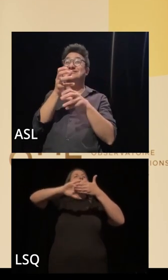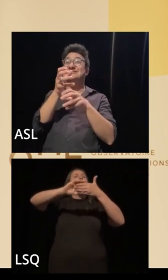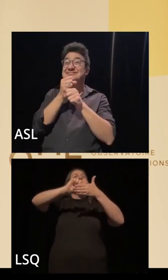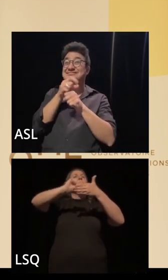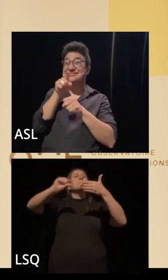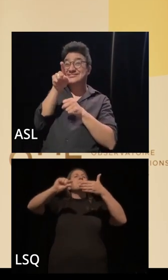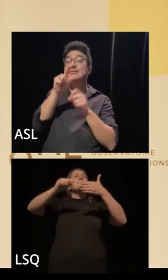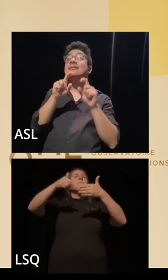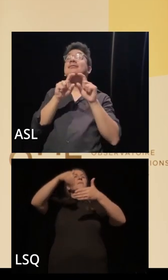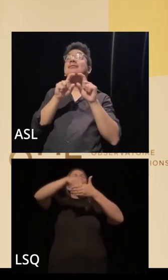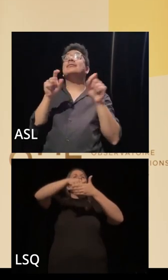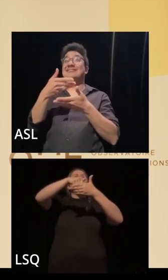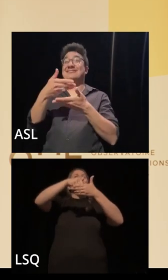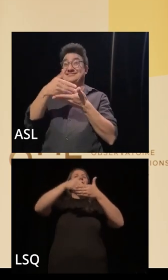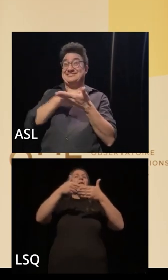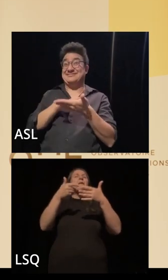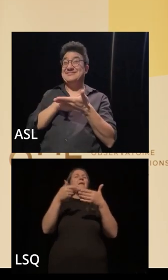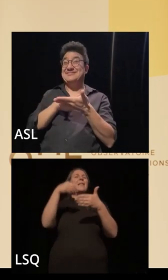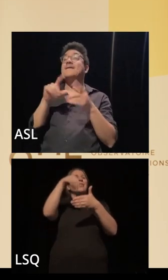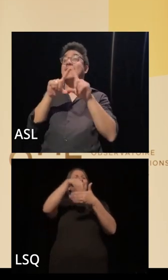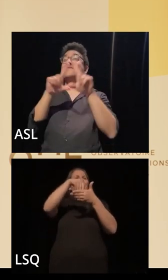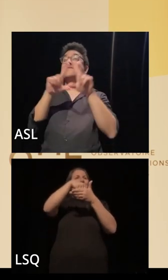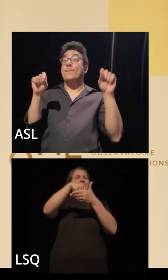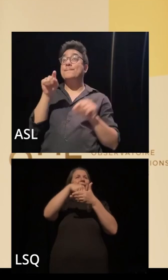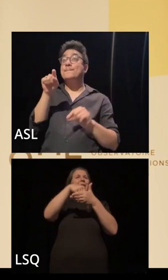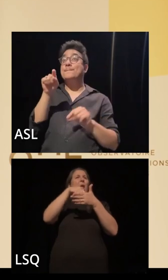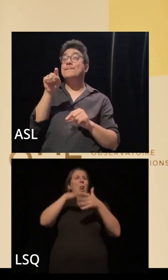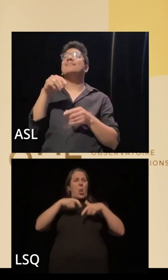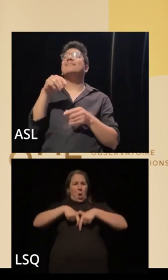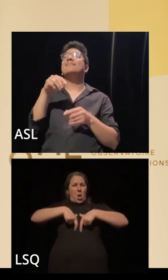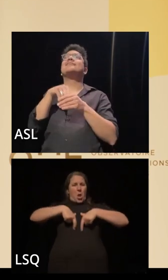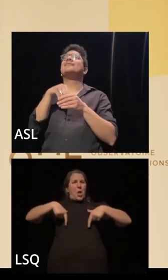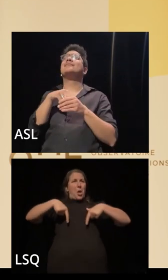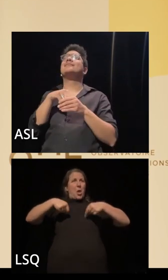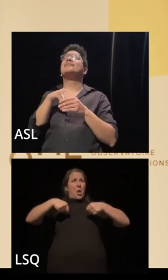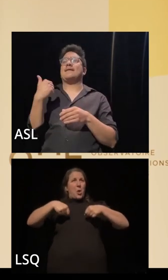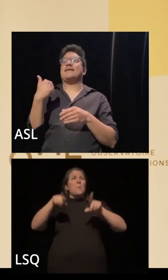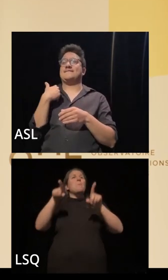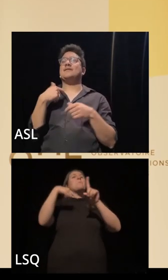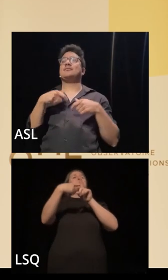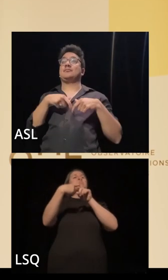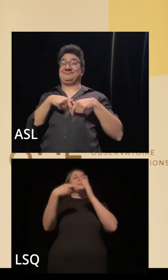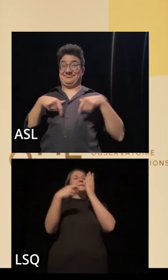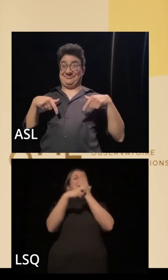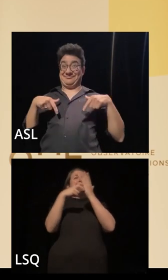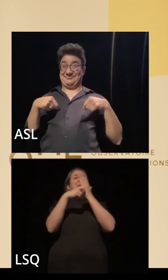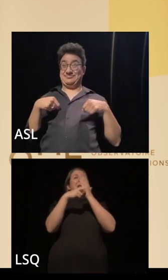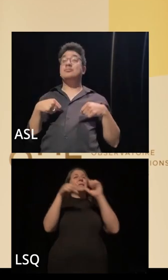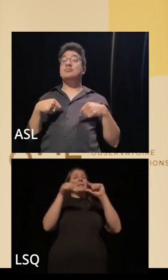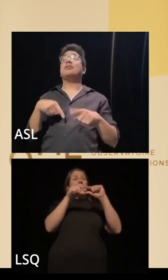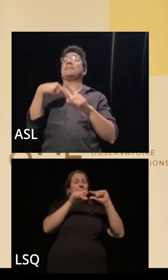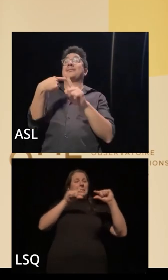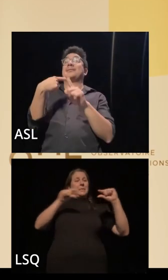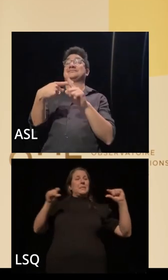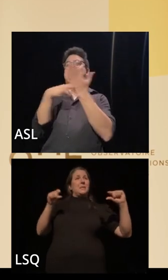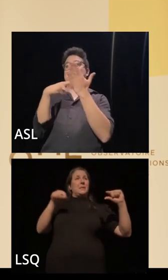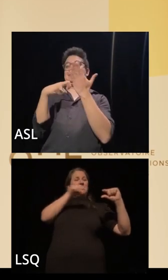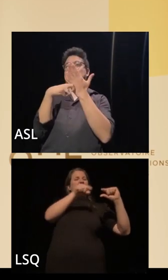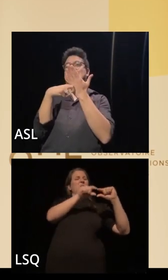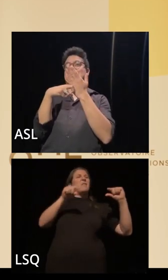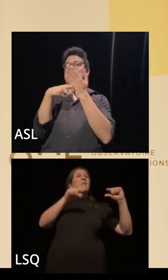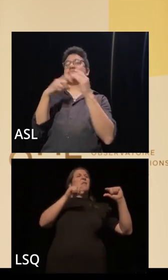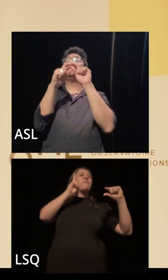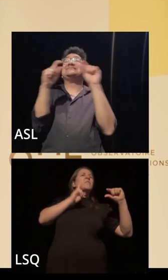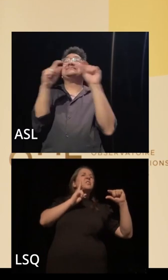dans votre badge, dans l'enveloppe et votre badge, vous avez un ticket en long qui dit végétarien